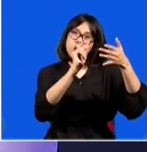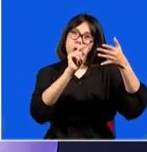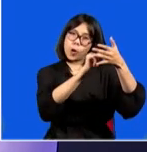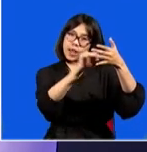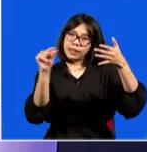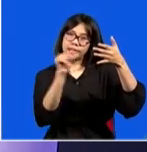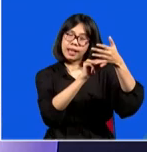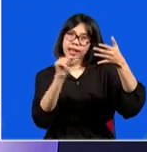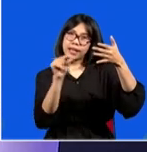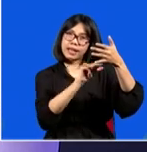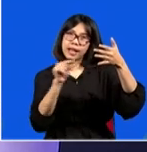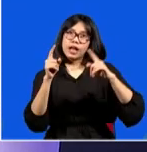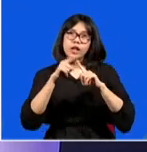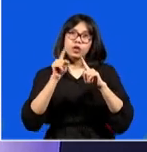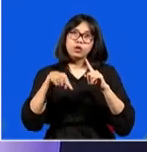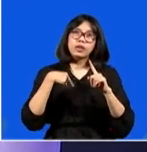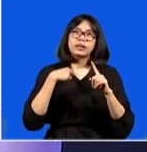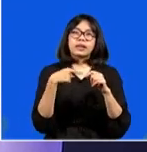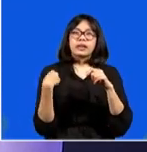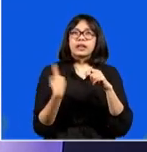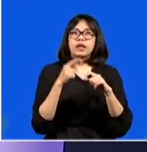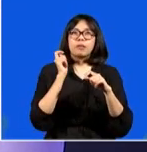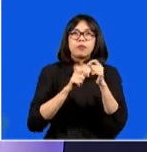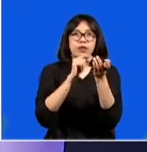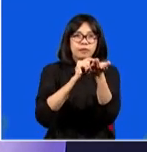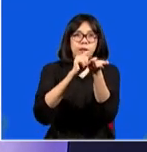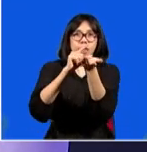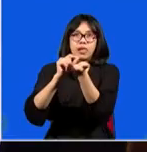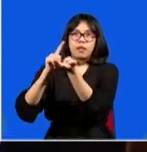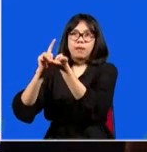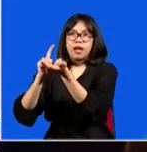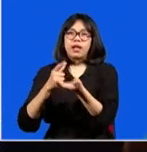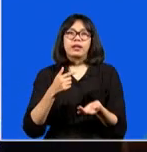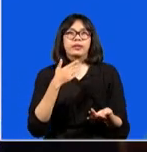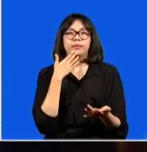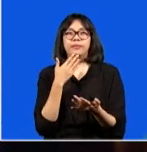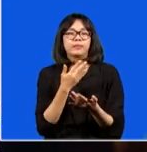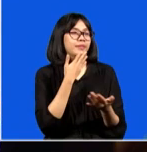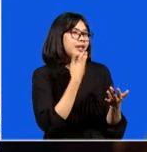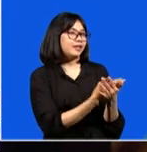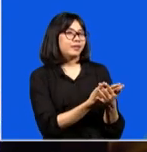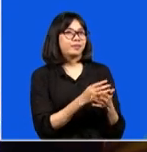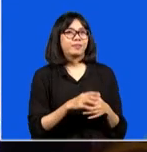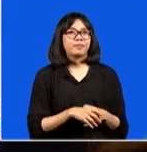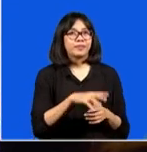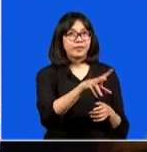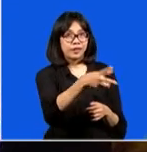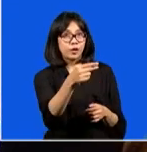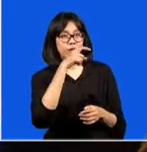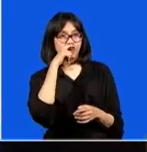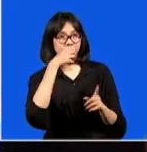atau tinta tugas kita adalah menebalkannya terima kasih Pak Budi